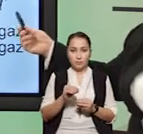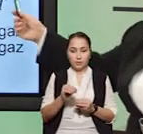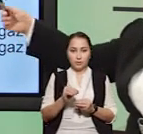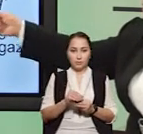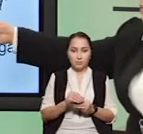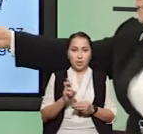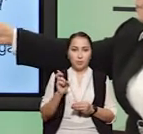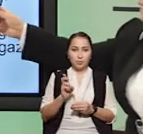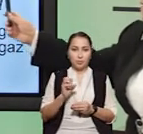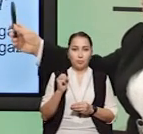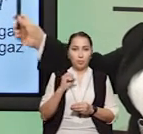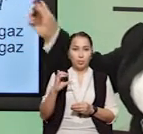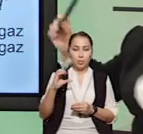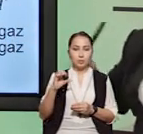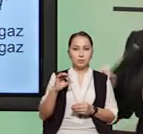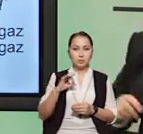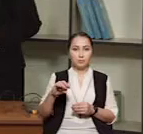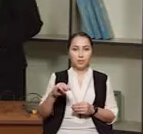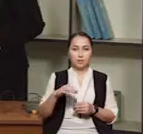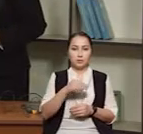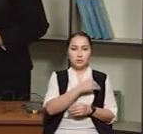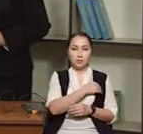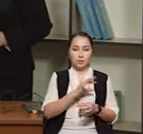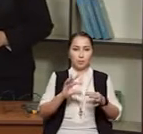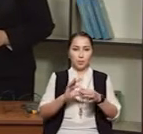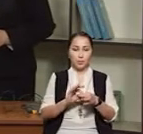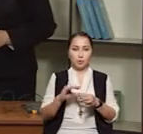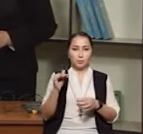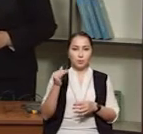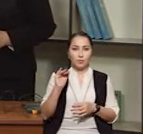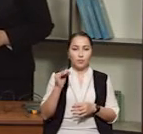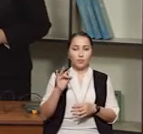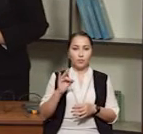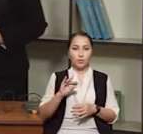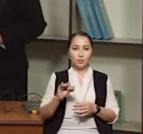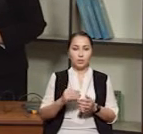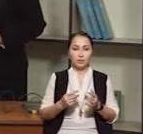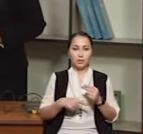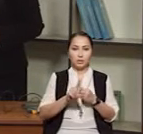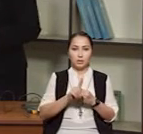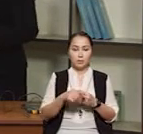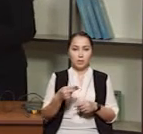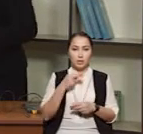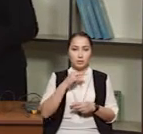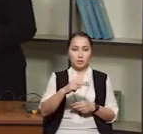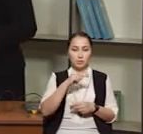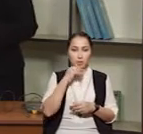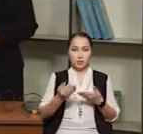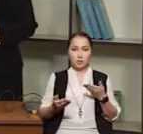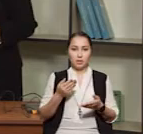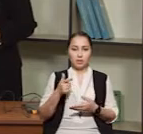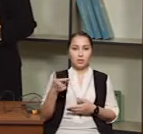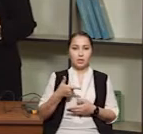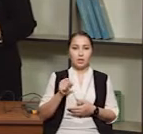Siz bilan mana bosim bilan temperaturani o'zaro bog'liqlik formulasini keltirib chiqardik. Endi e'tibor bering,